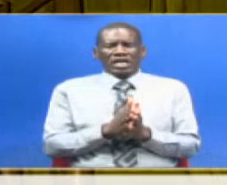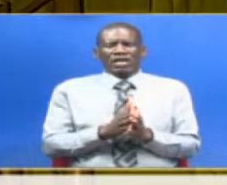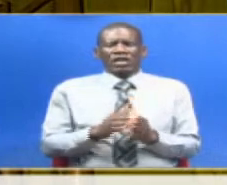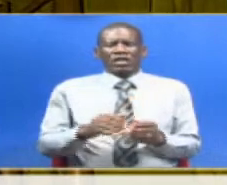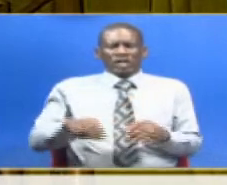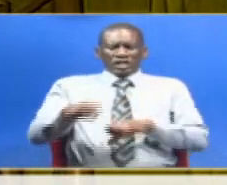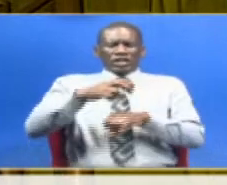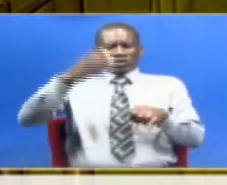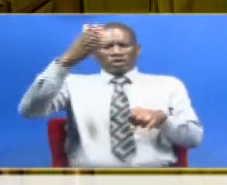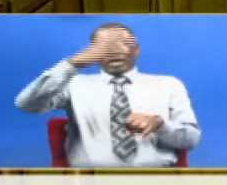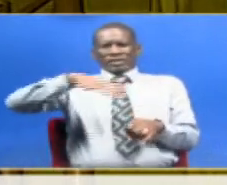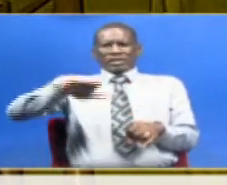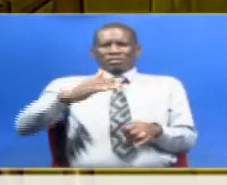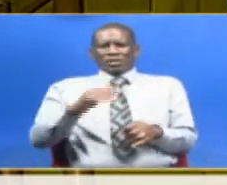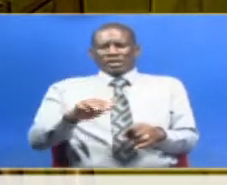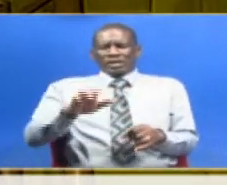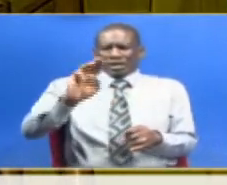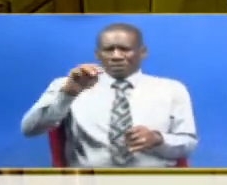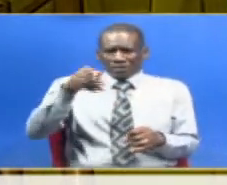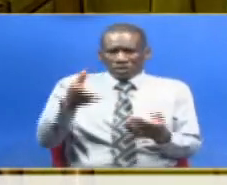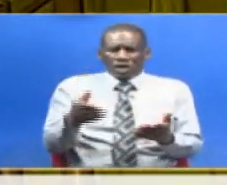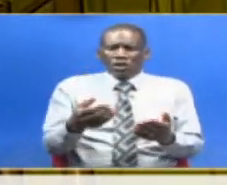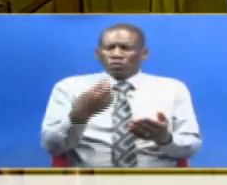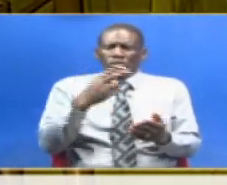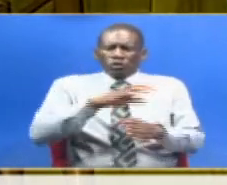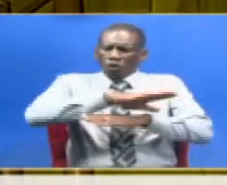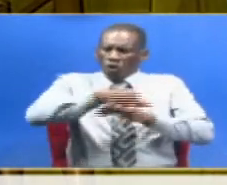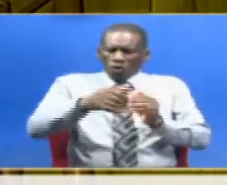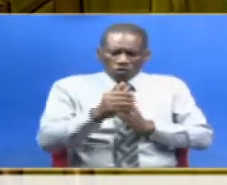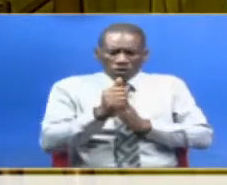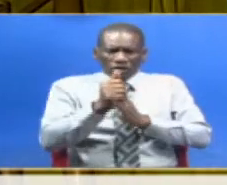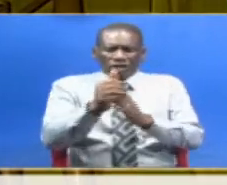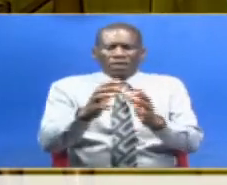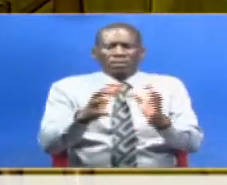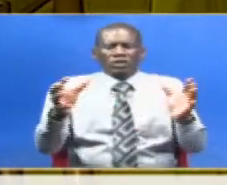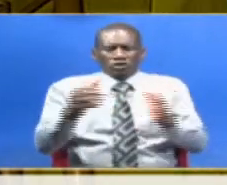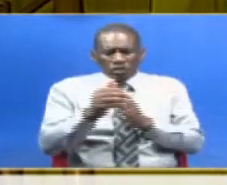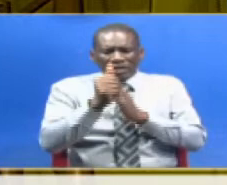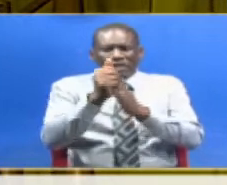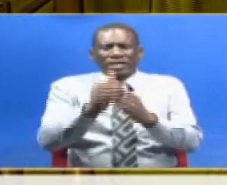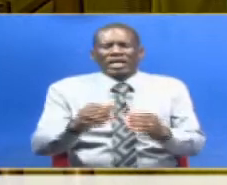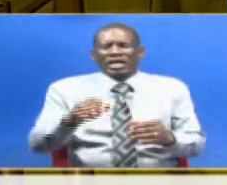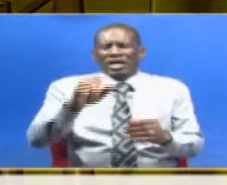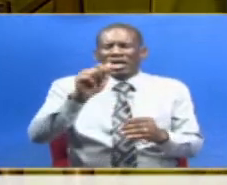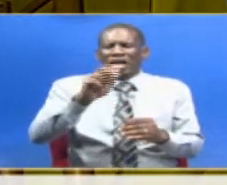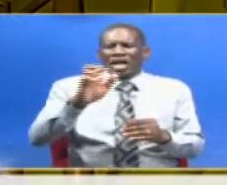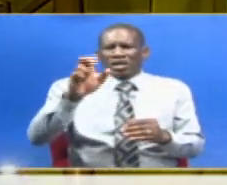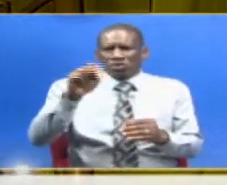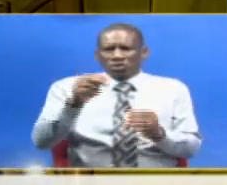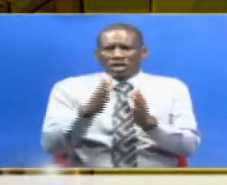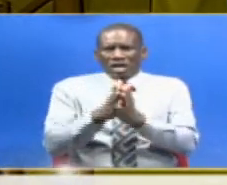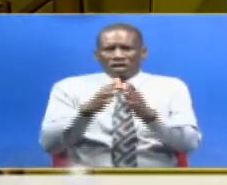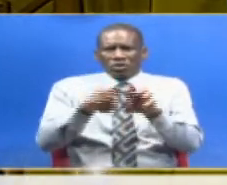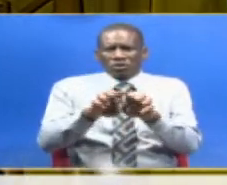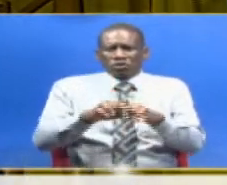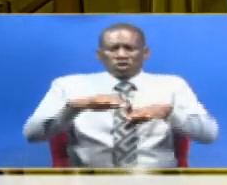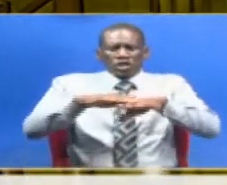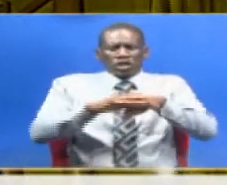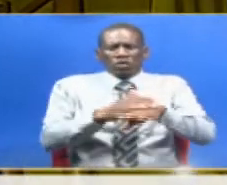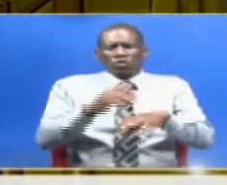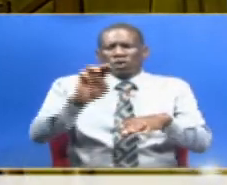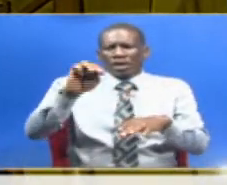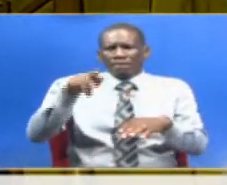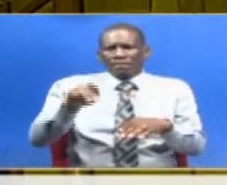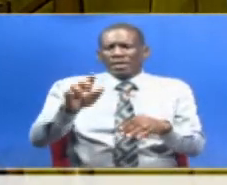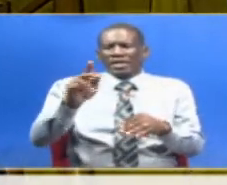la kitaifa. Tuliona viongozi wote wengi, Aaron Cheriot pamoja na mbunge wa Kikuyu Kimani Ichung'wah